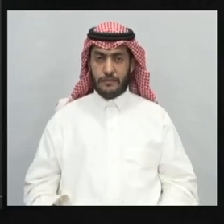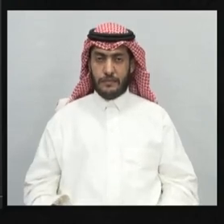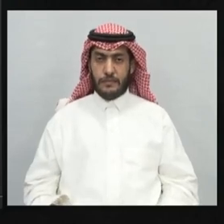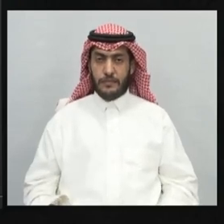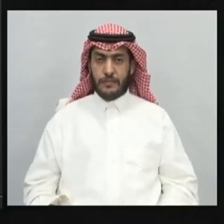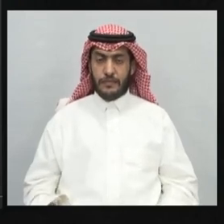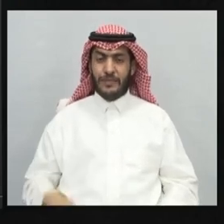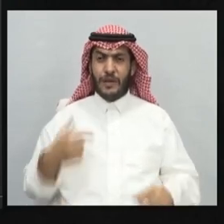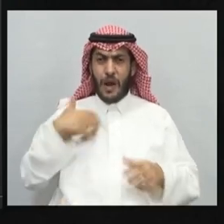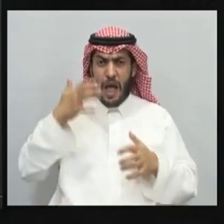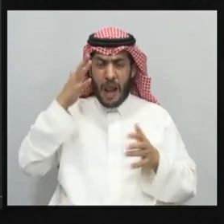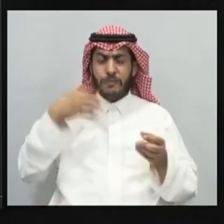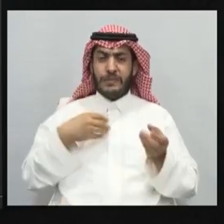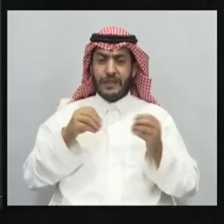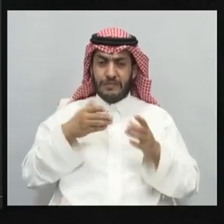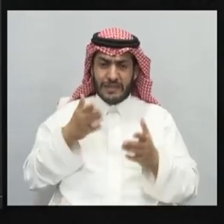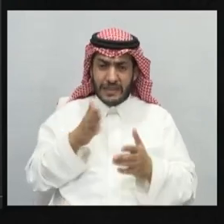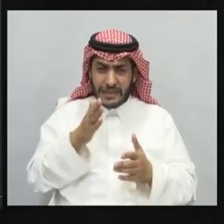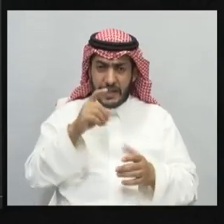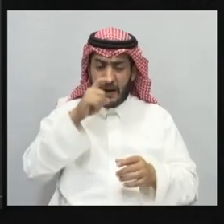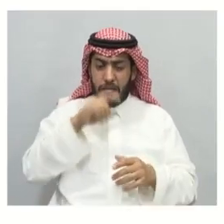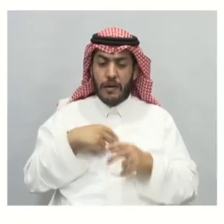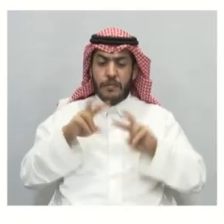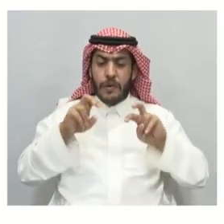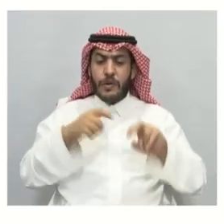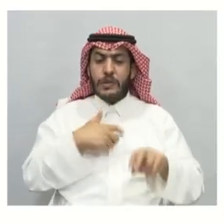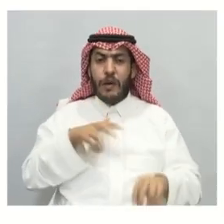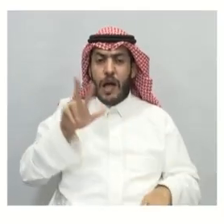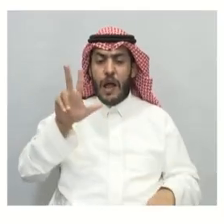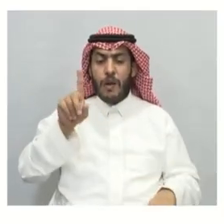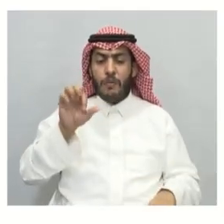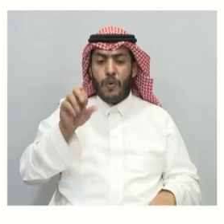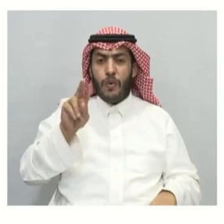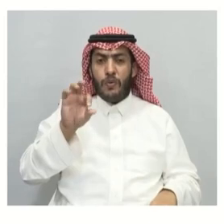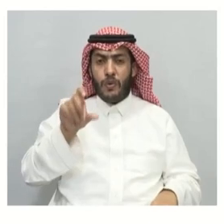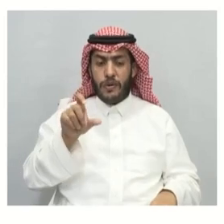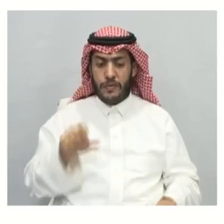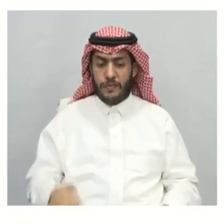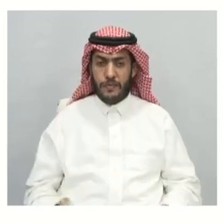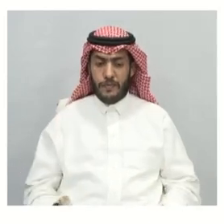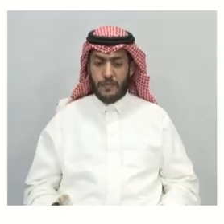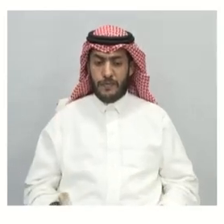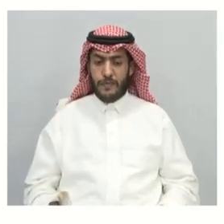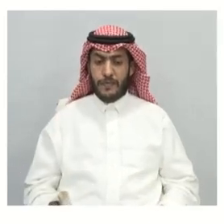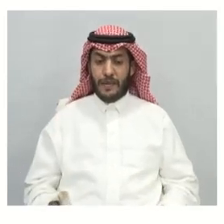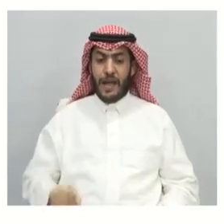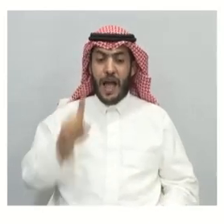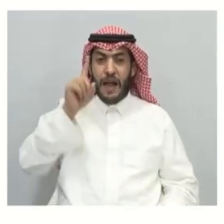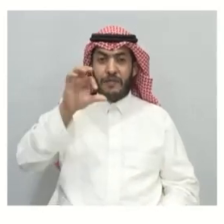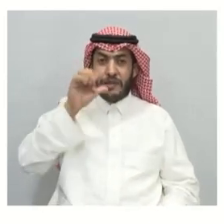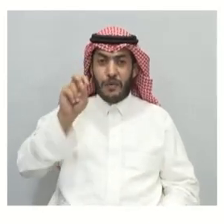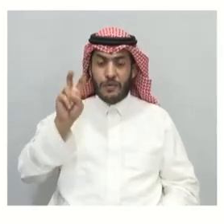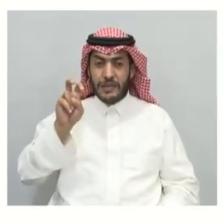النهم العلم اللي عنده جعله ايش جعله يكتشف شيء اسمه البروتون واضح اذا في عام